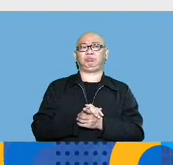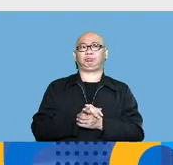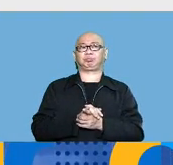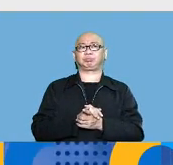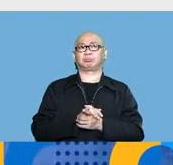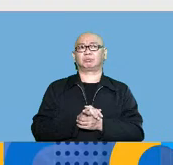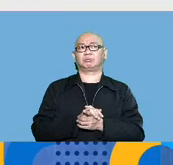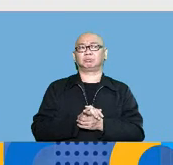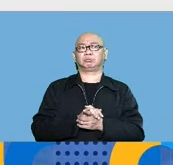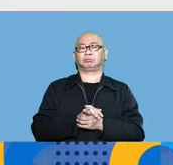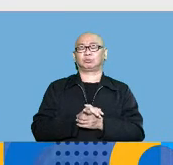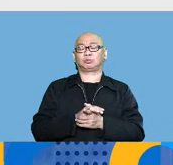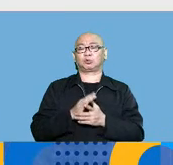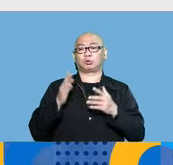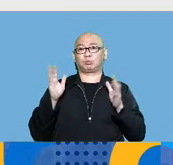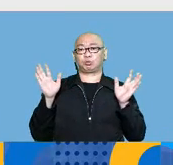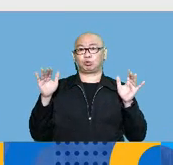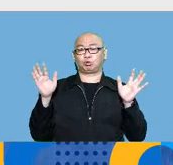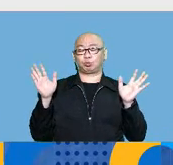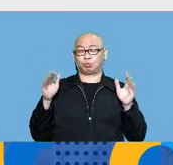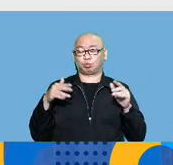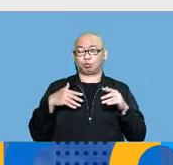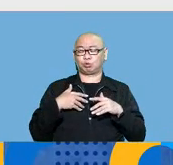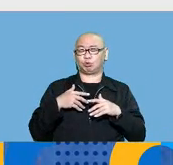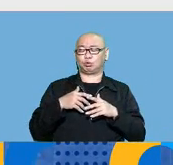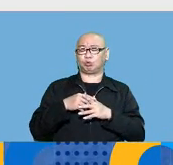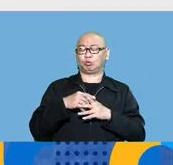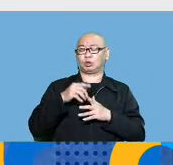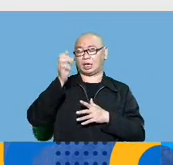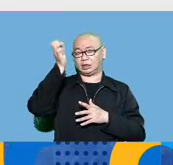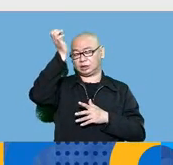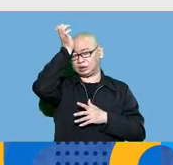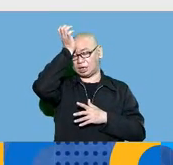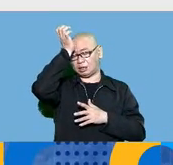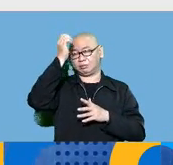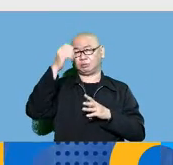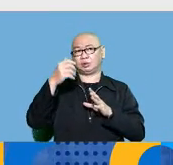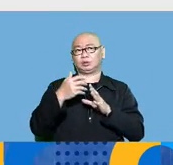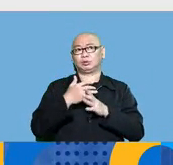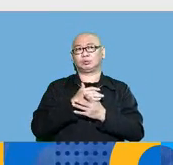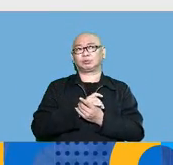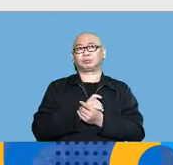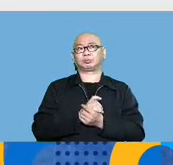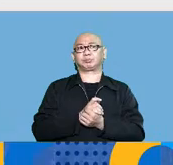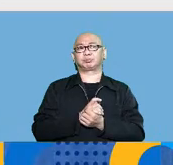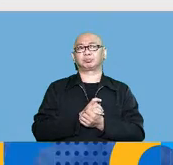melihat sebagai contoh kupu-kupu raja Troides helena yang masuk CITES Appendix 2.